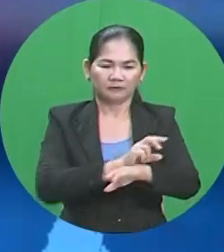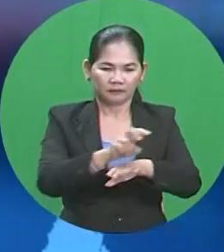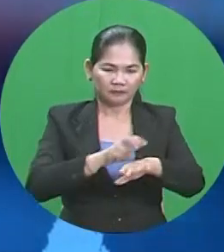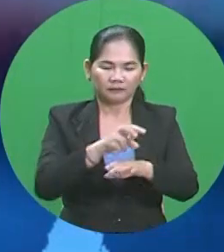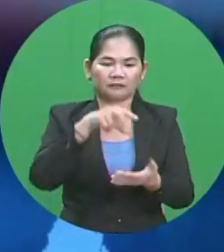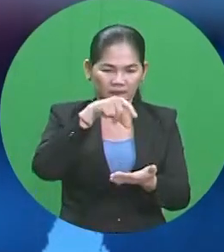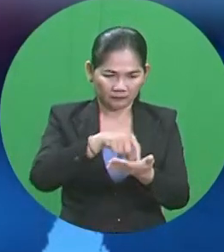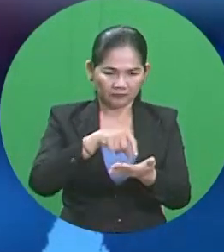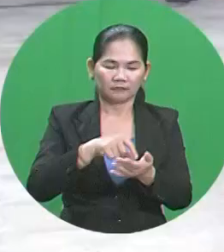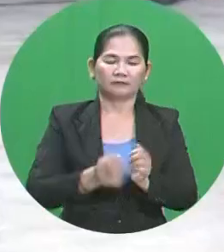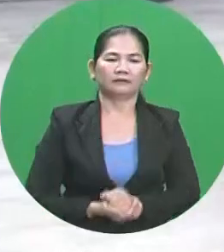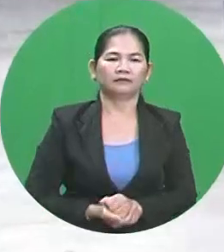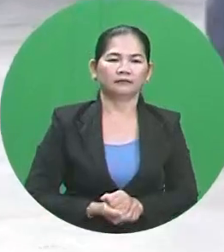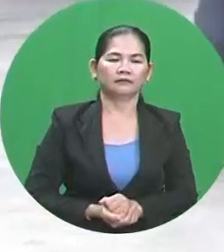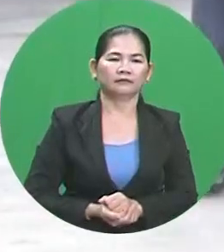ជធានីភ្នំពេញ